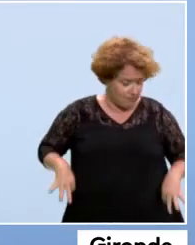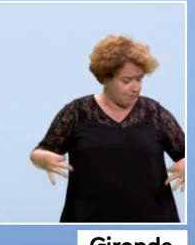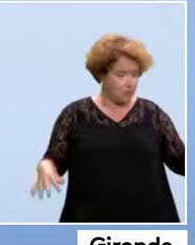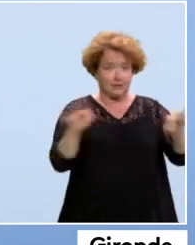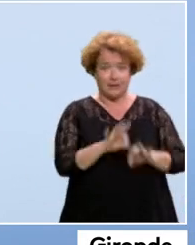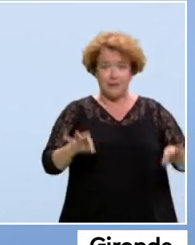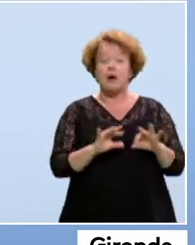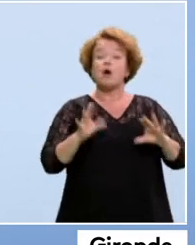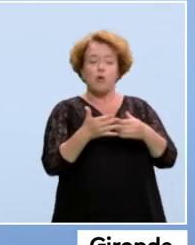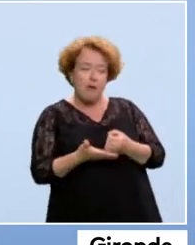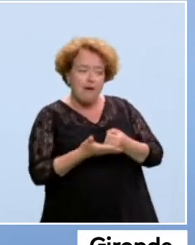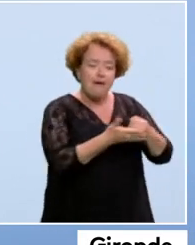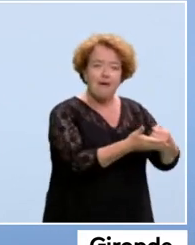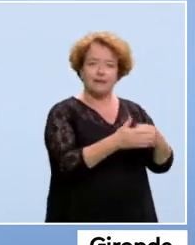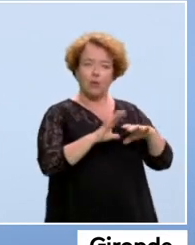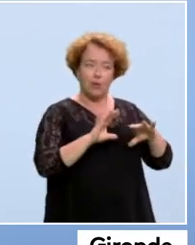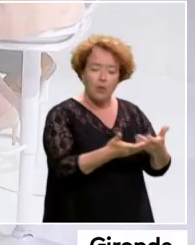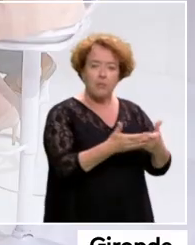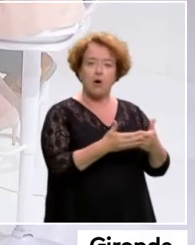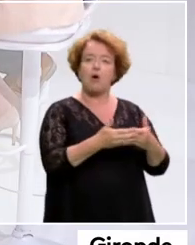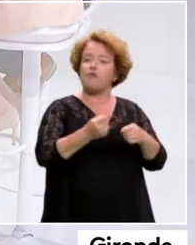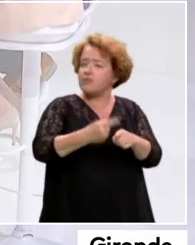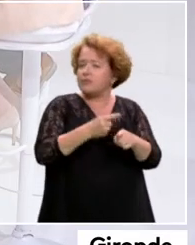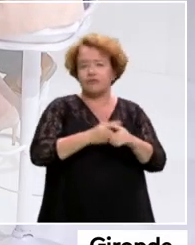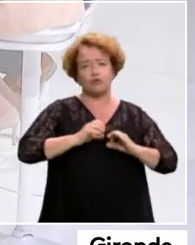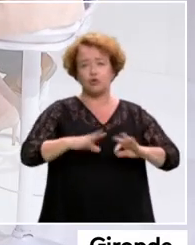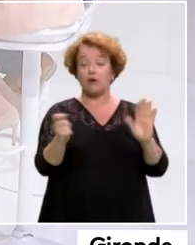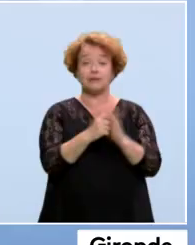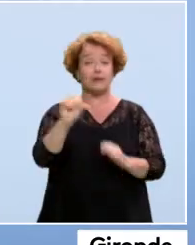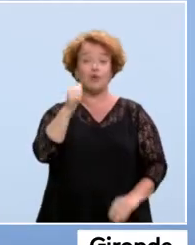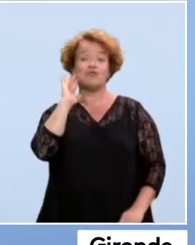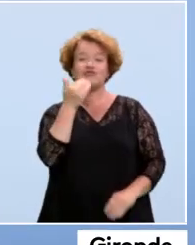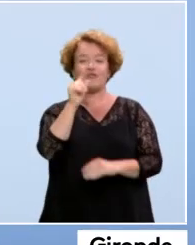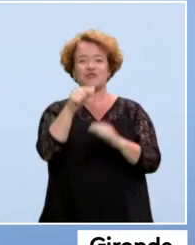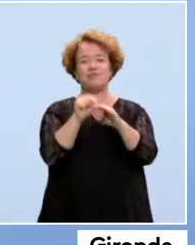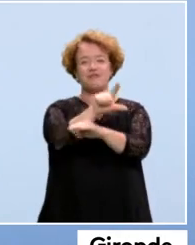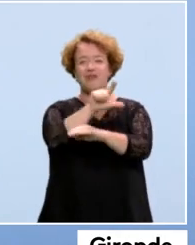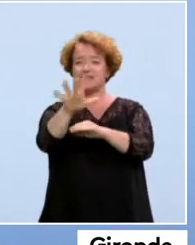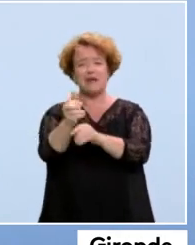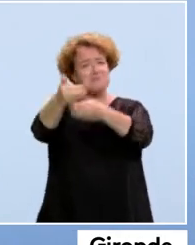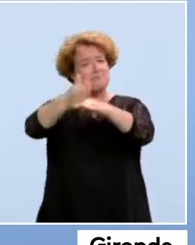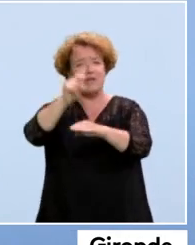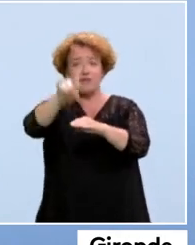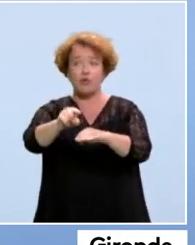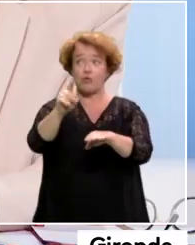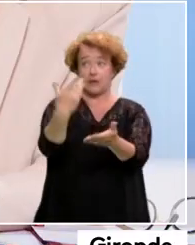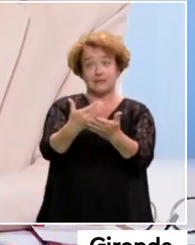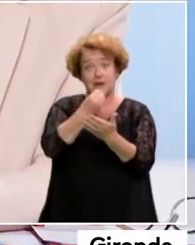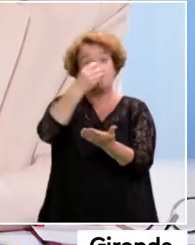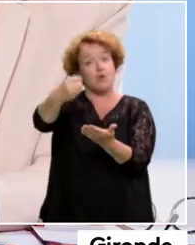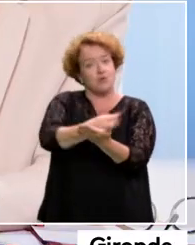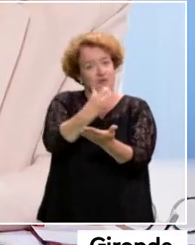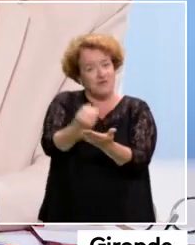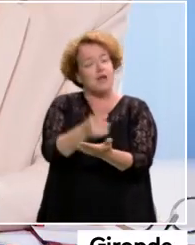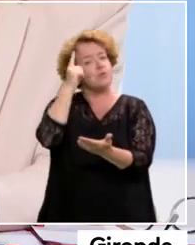d'accompagnement pour que tout le monde puisse s'adapter et en effet au 1er janvier 2025 il faut être dans les clous et c'est une bonne nouvelle parce que pourquoi il faut le faire au